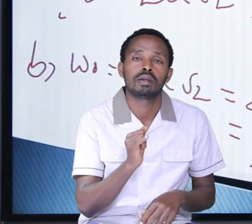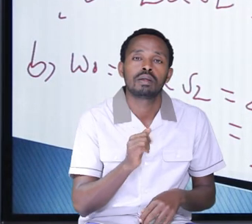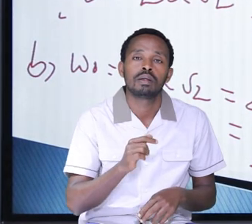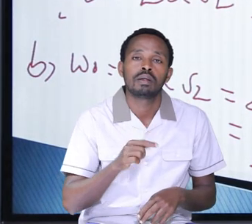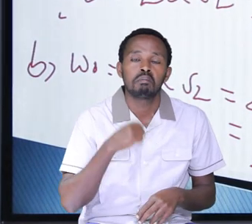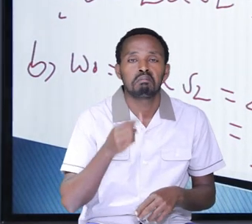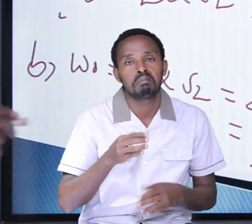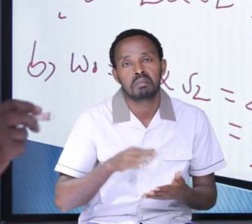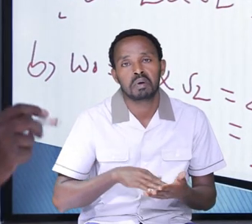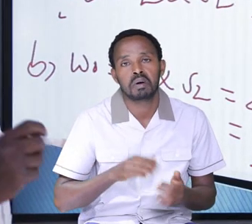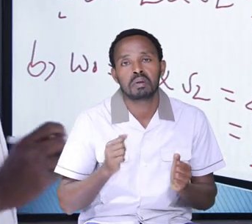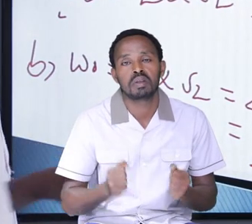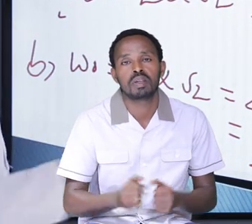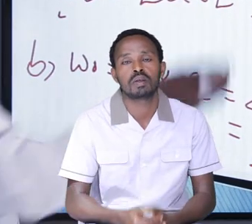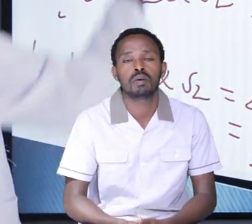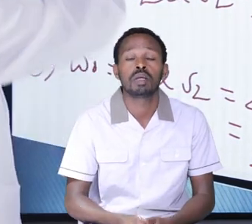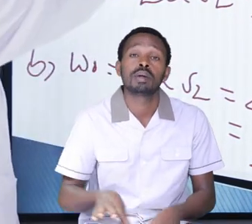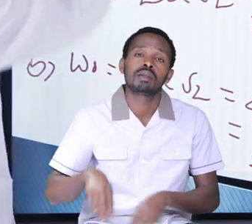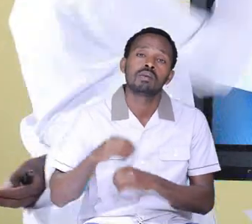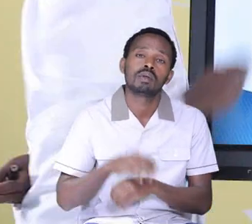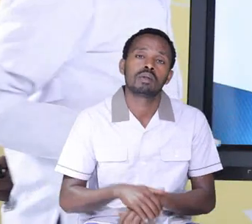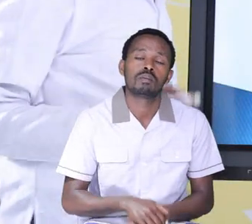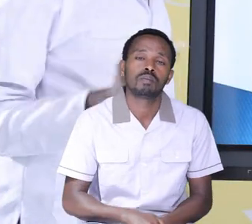jennee kaa'uu dandeenya jechuudha. Barattoota,